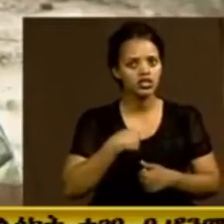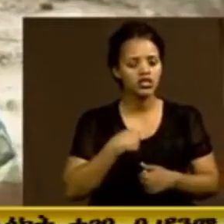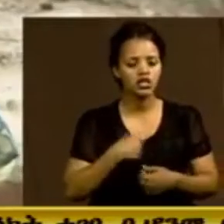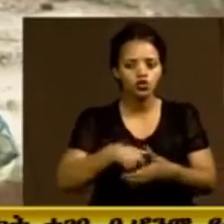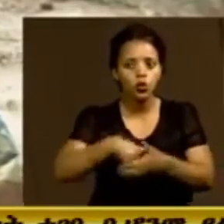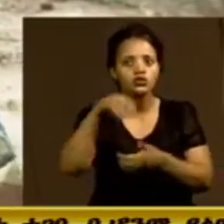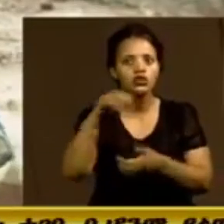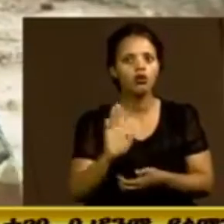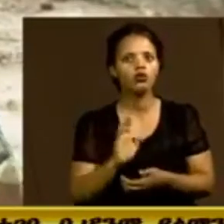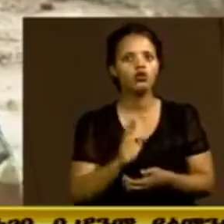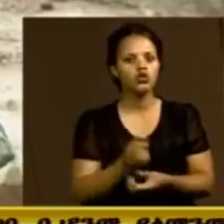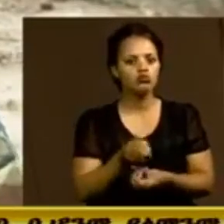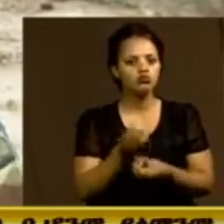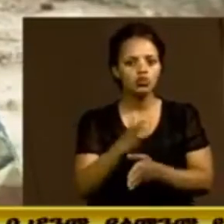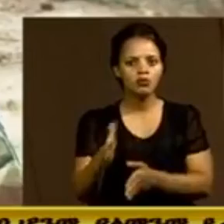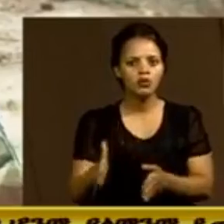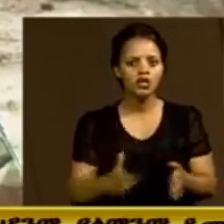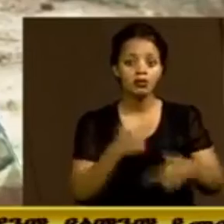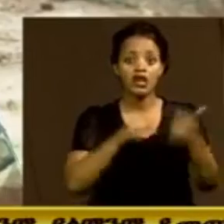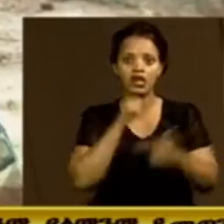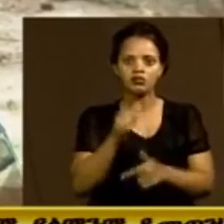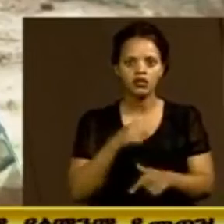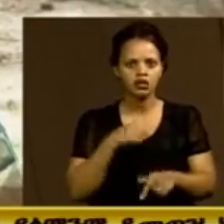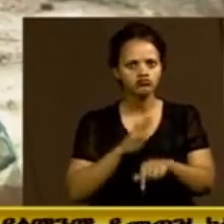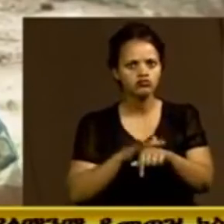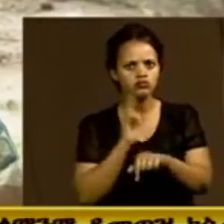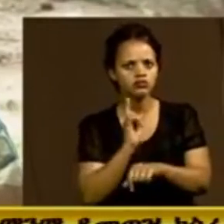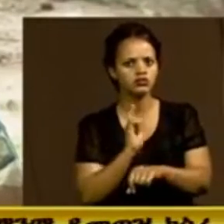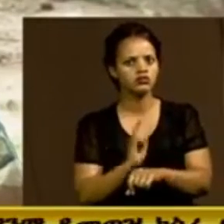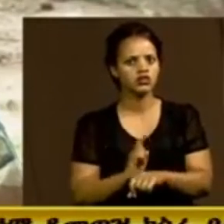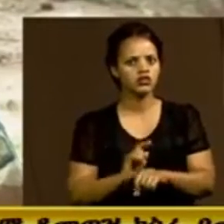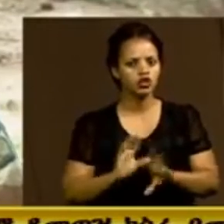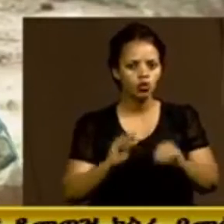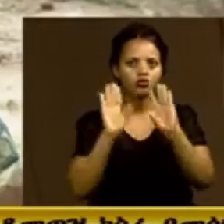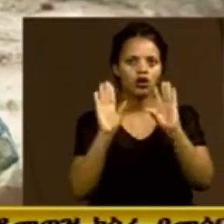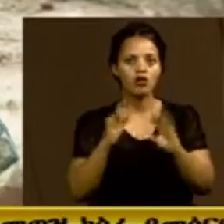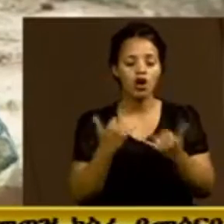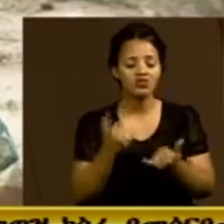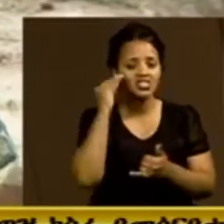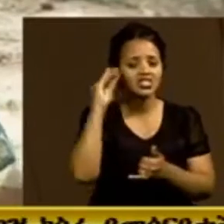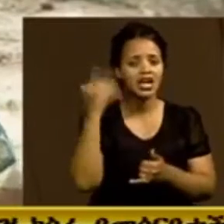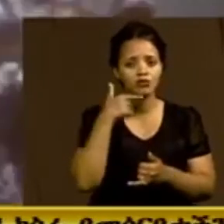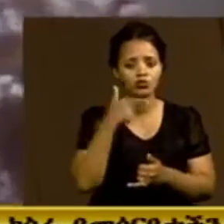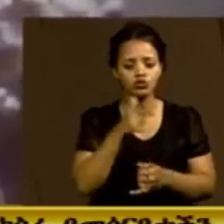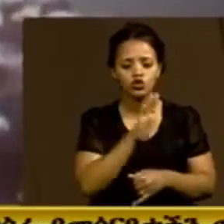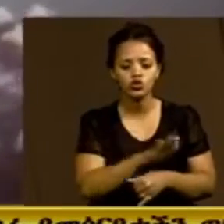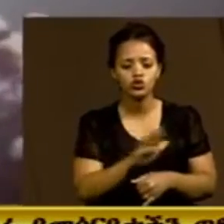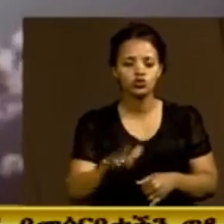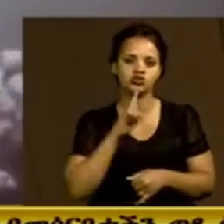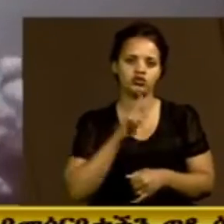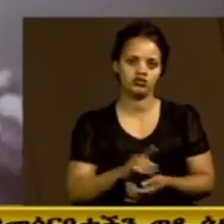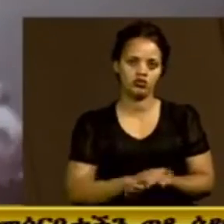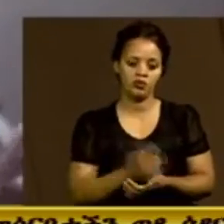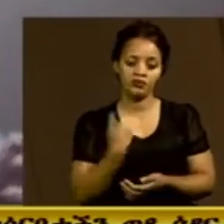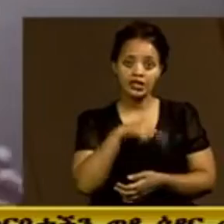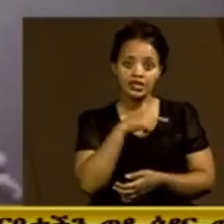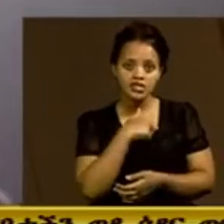እየወጣው ብዙ መንገድ ባልሄድም እየተቆጣው ነኝ። አሁን ችላ የሚሉት ዋና ልጆች ነው።